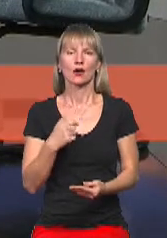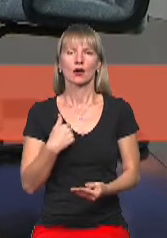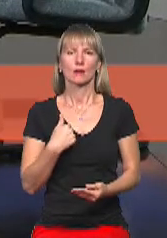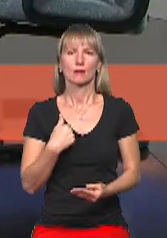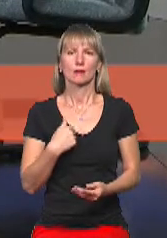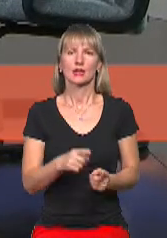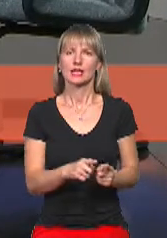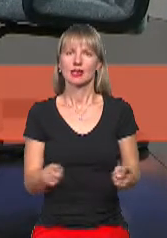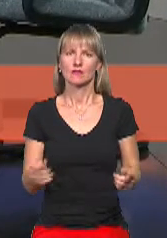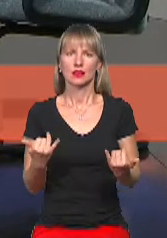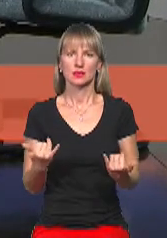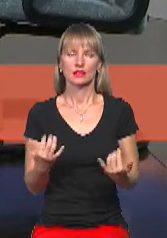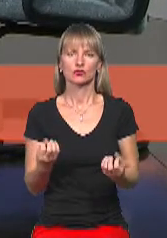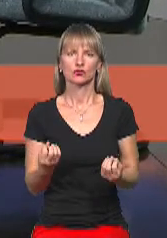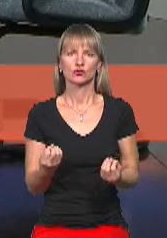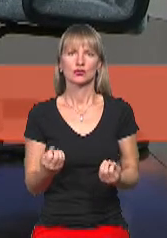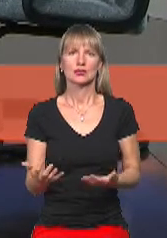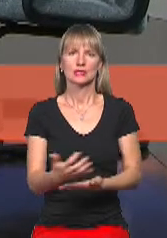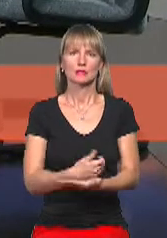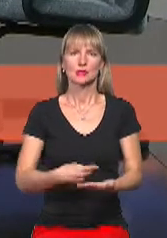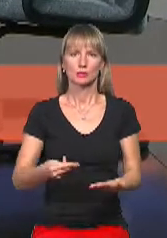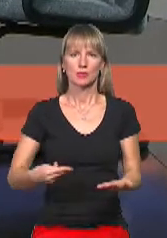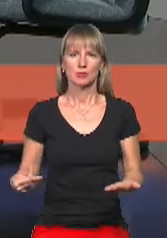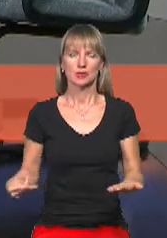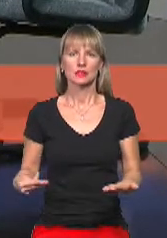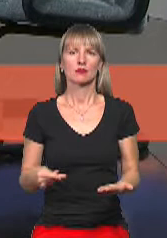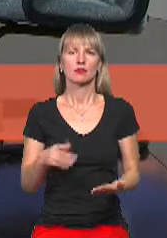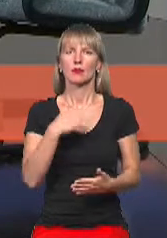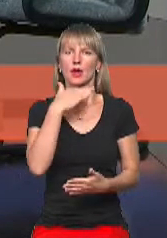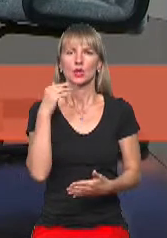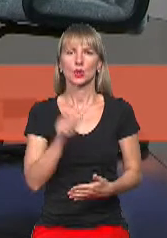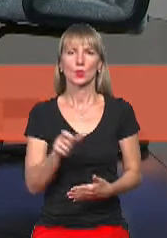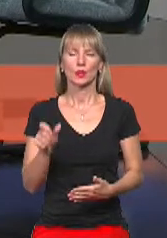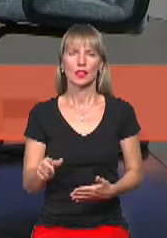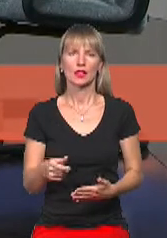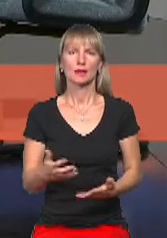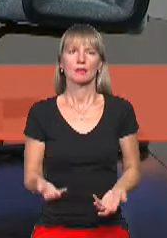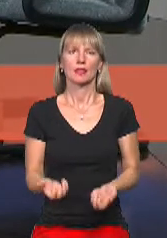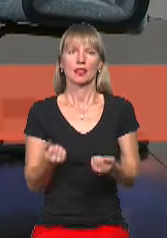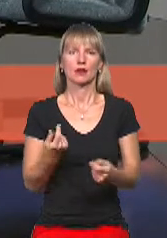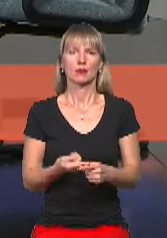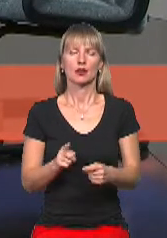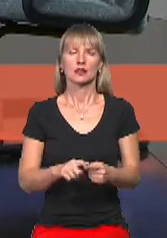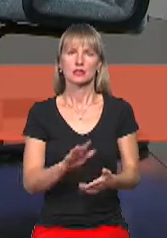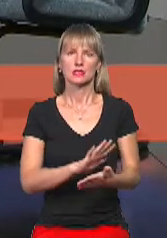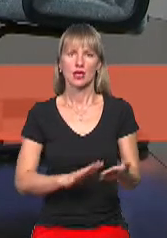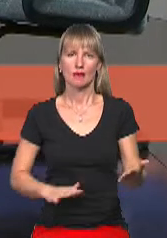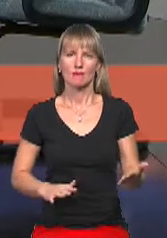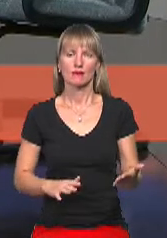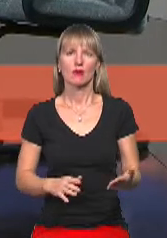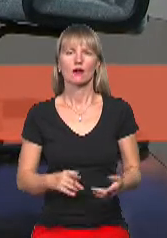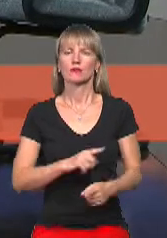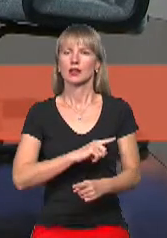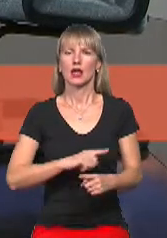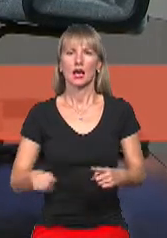підписів триває наразі. Він вже майже завершений. Там доволі багато людей підтримали це звернення.